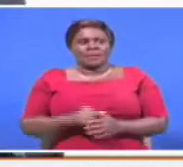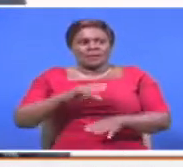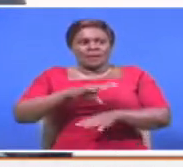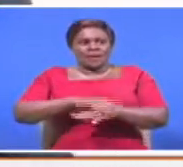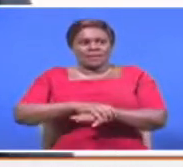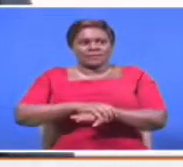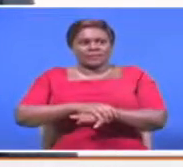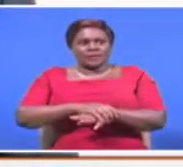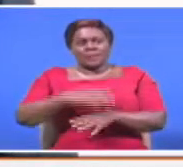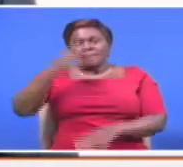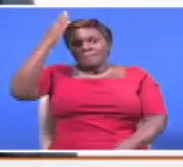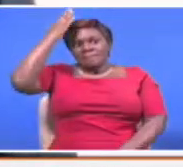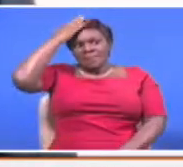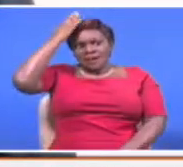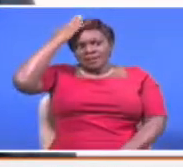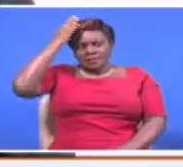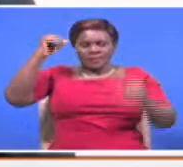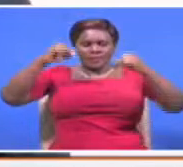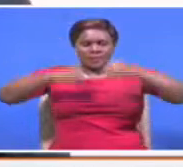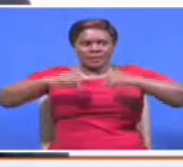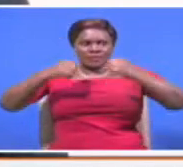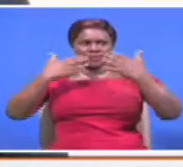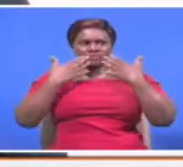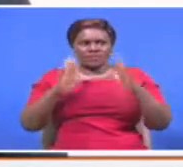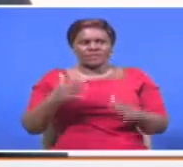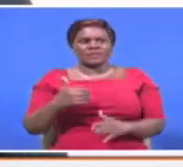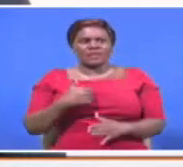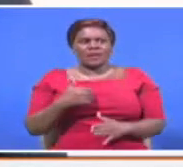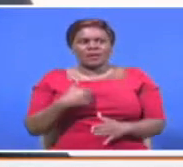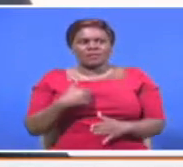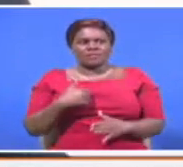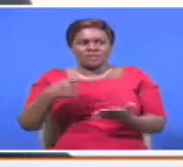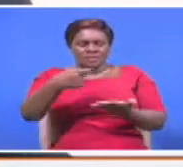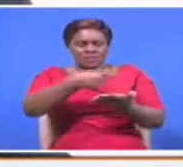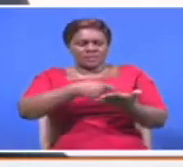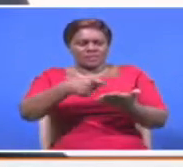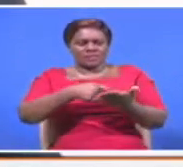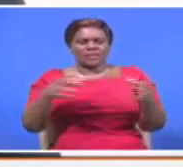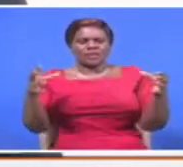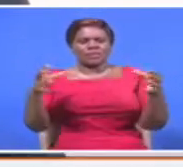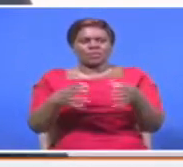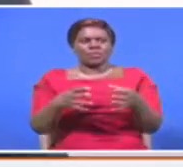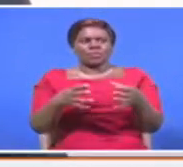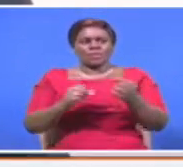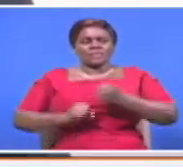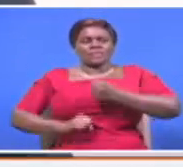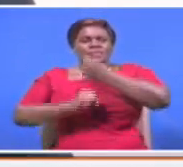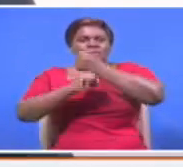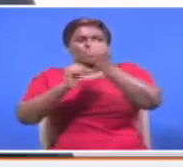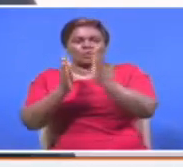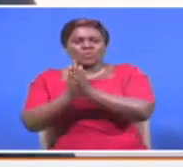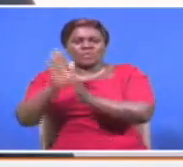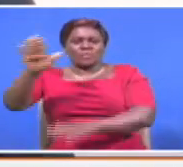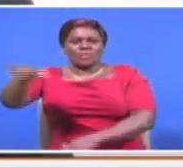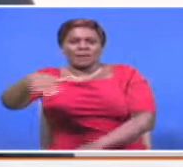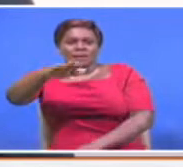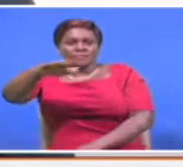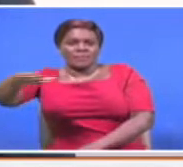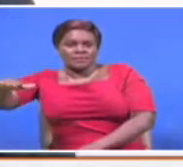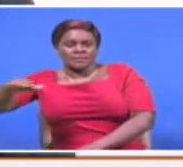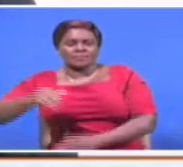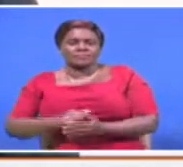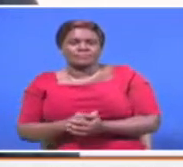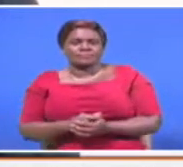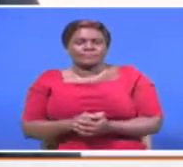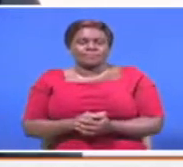moving. By Monday, as agreed, we will have the secretariats that will be supported by Parliament